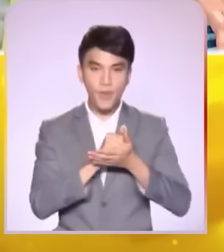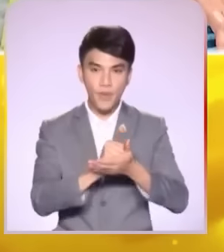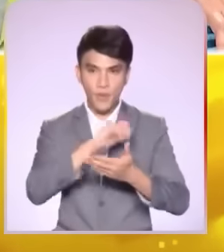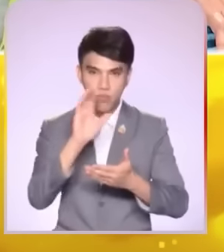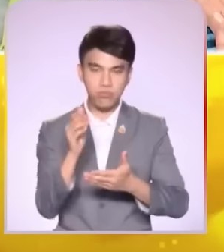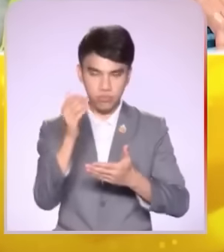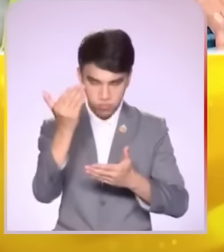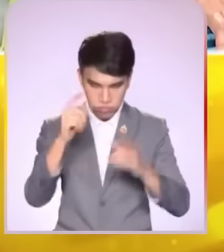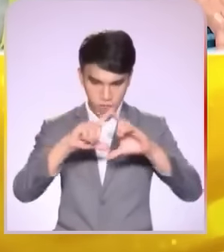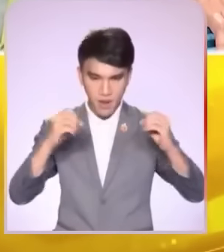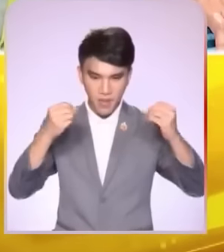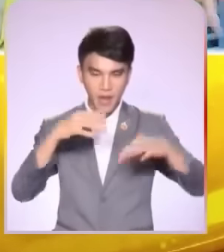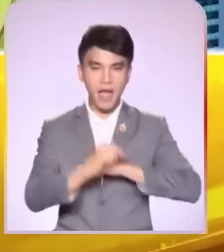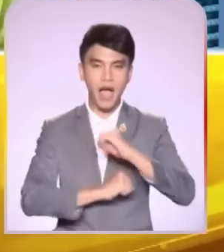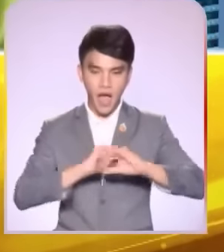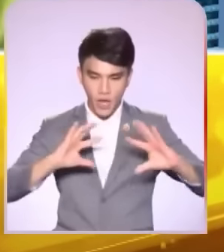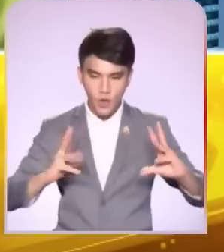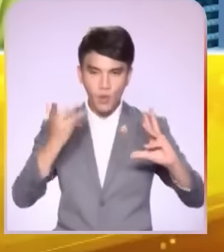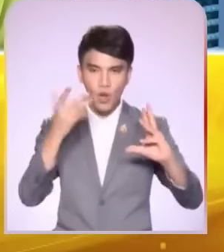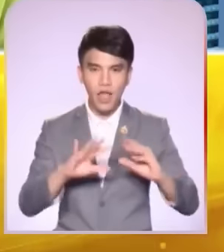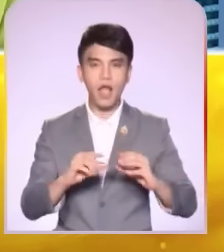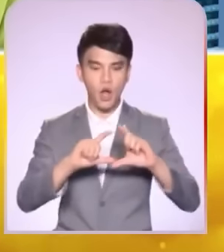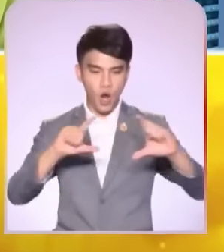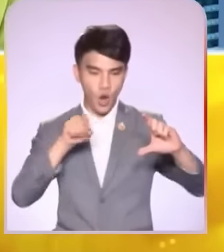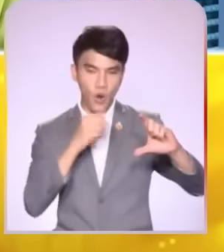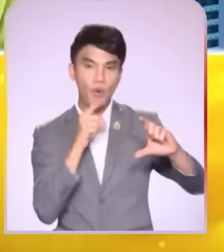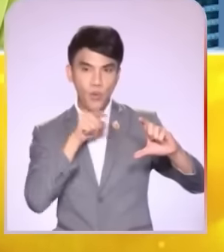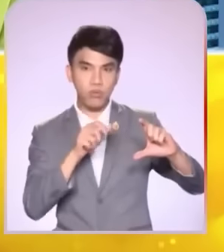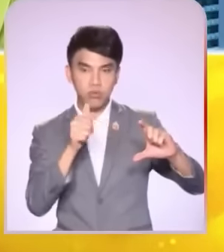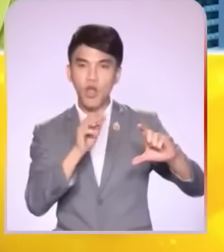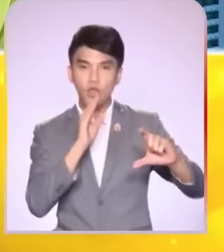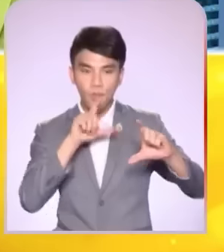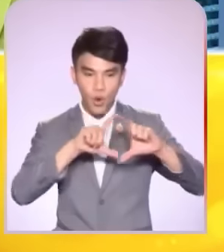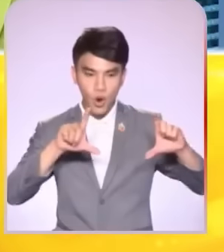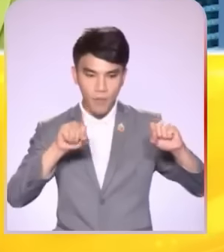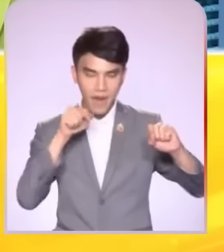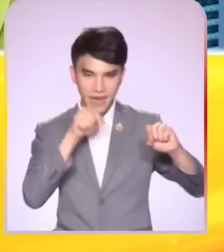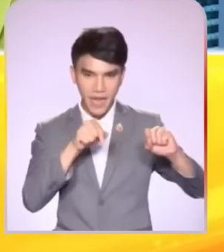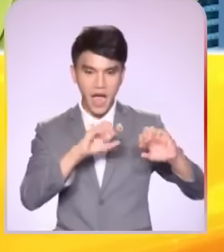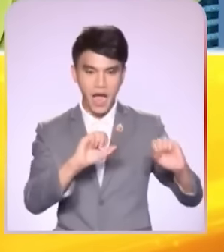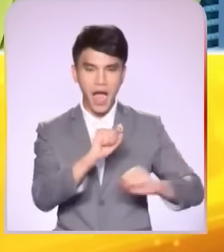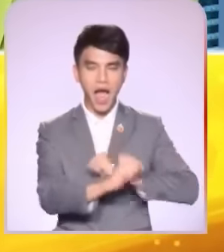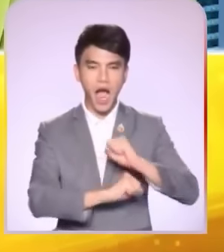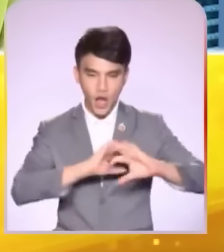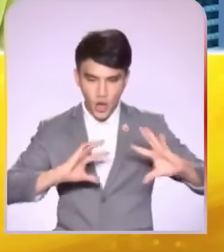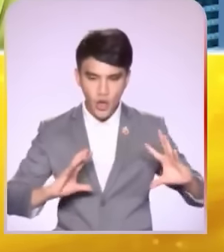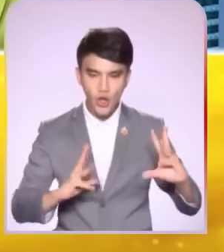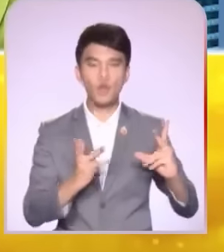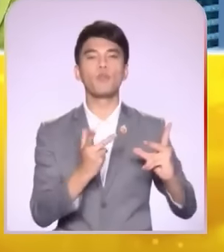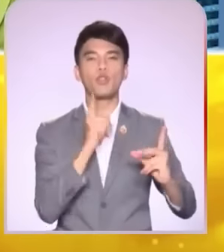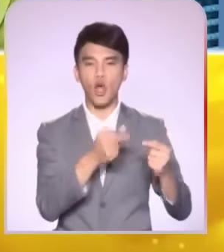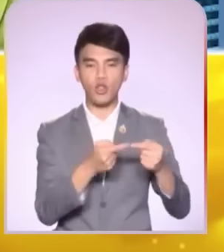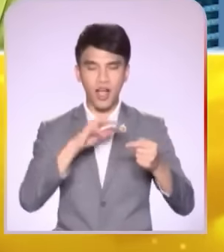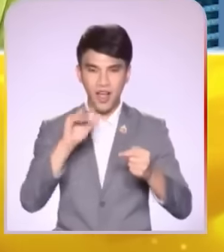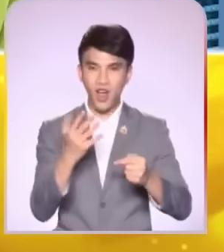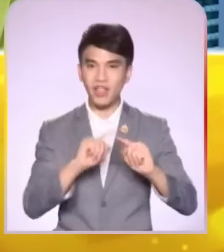อนนี้เนี่ยบัตรของคุณหมดอายุหรือยังแต่จริงๆแล้วดูที่บัตรก็ได้นะคะถ้าบัตรประจำตัวผู้พิการหมดอายุต้องรีบไปต่อ